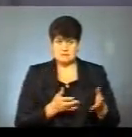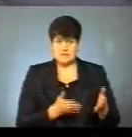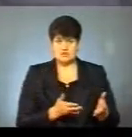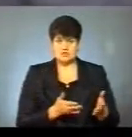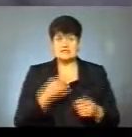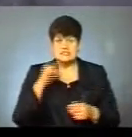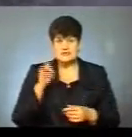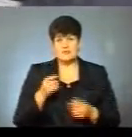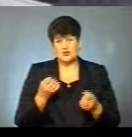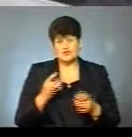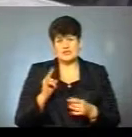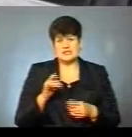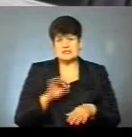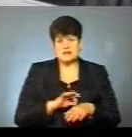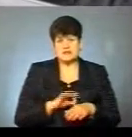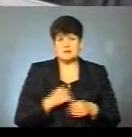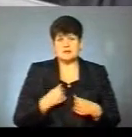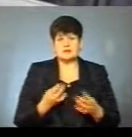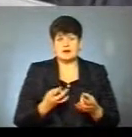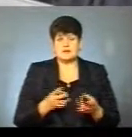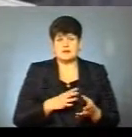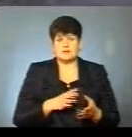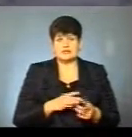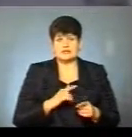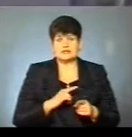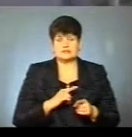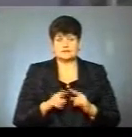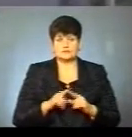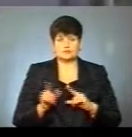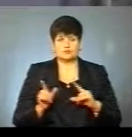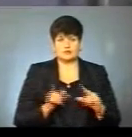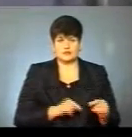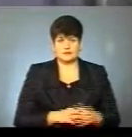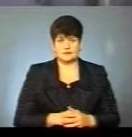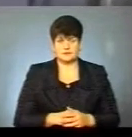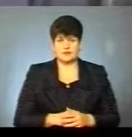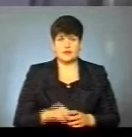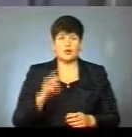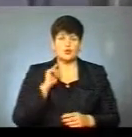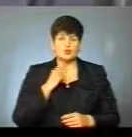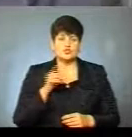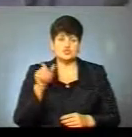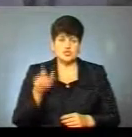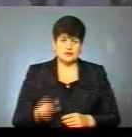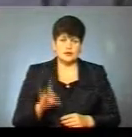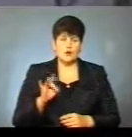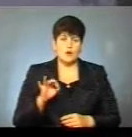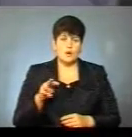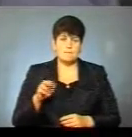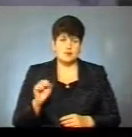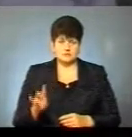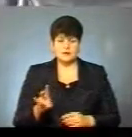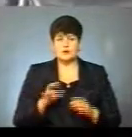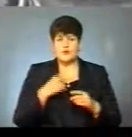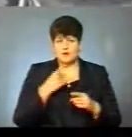я знаю, але просто дитина захворіла, мені треба було терміново поїхати. Ну, я розумію, Лучанин Роман, прізвище не називає, каже,